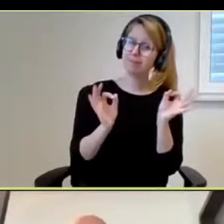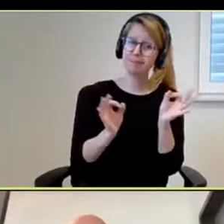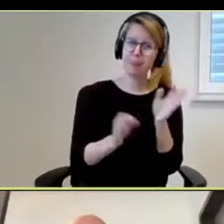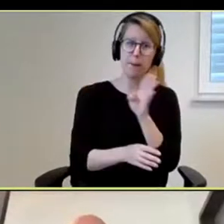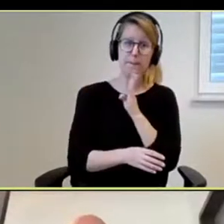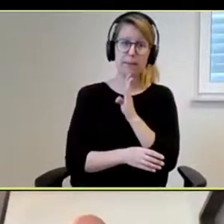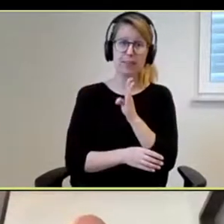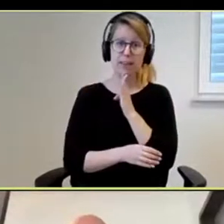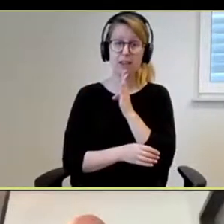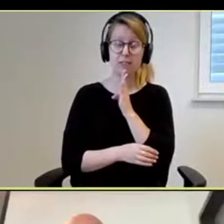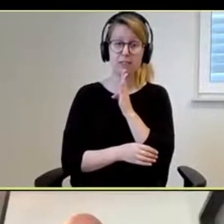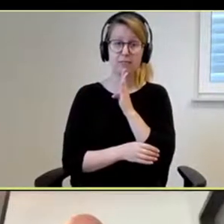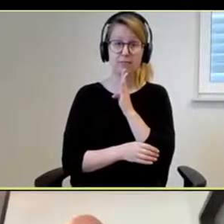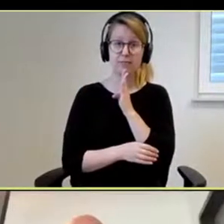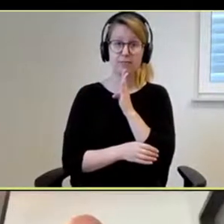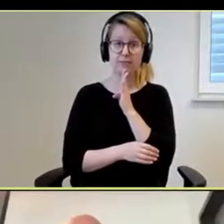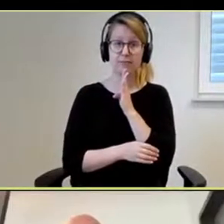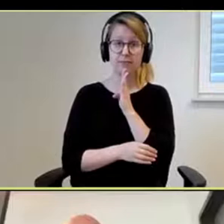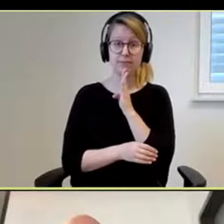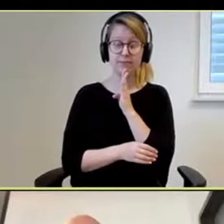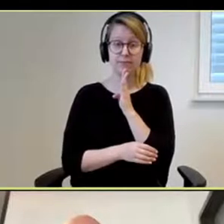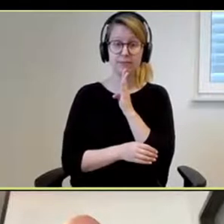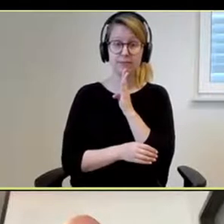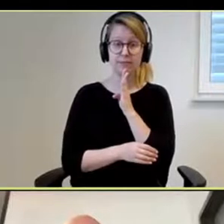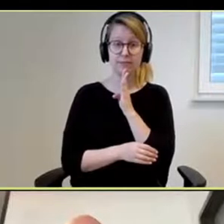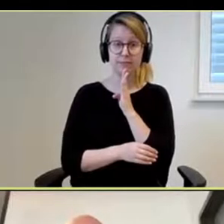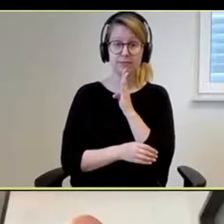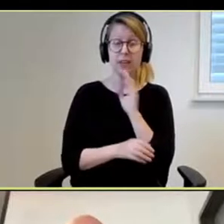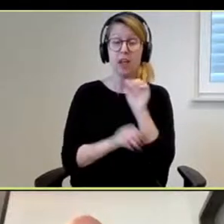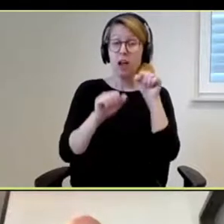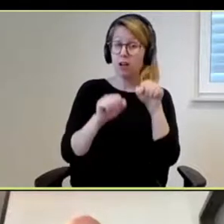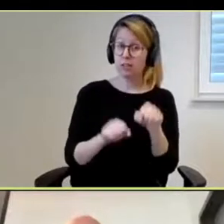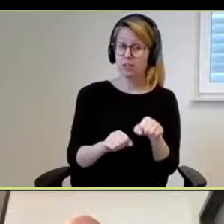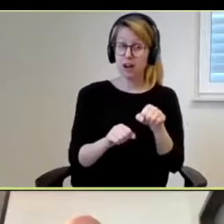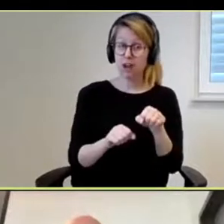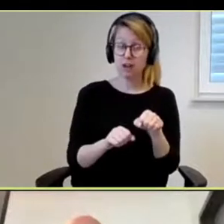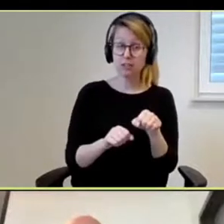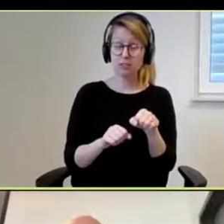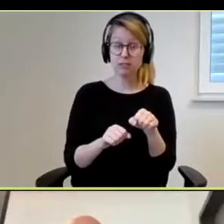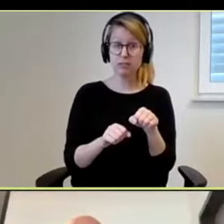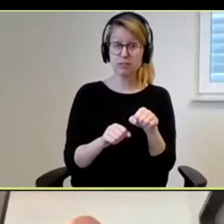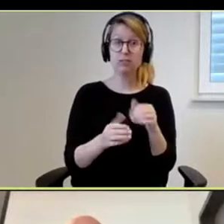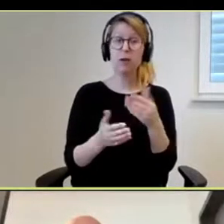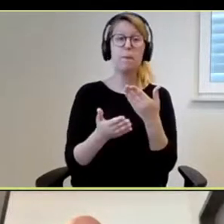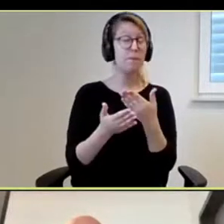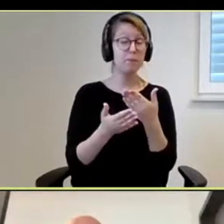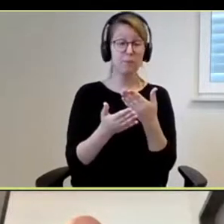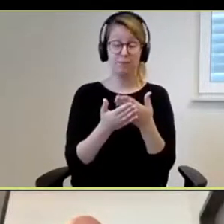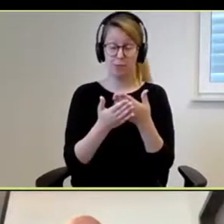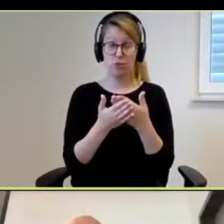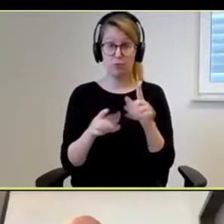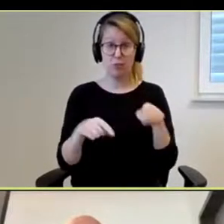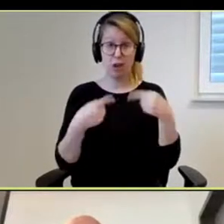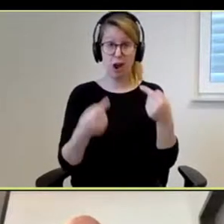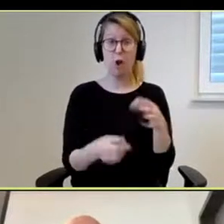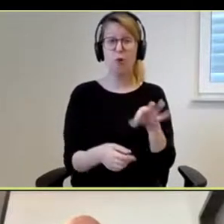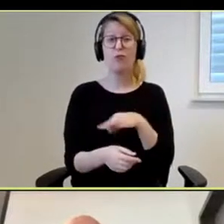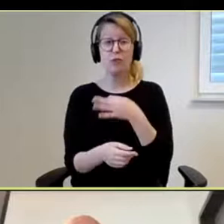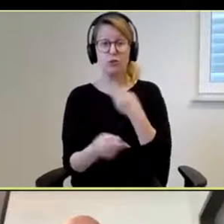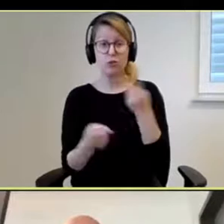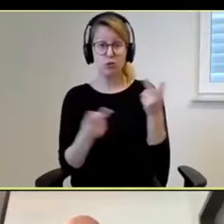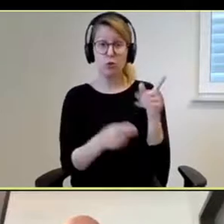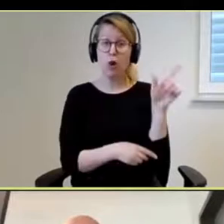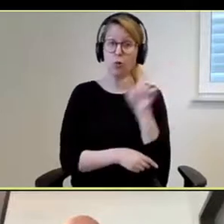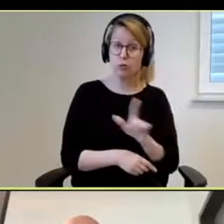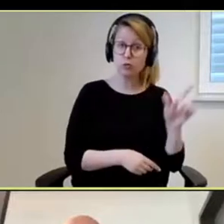lorsque vous cliquez sur la traduction française que vous trouvez là si vous êtes en Zoom dans les différents panneaux.